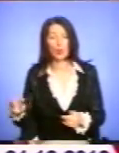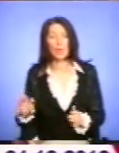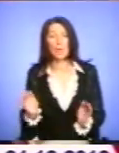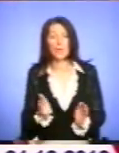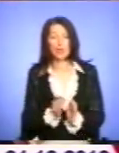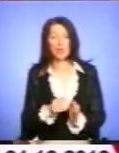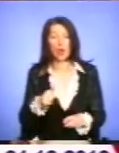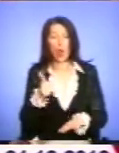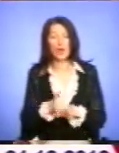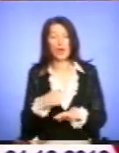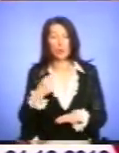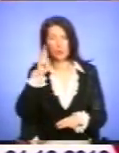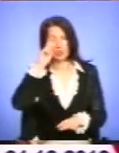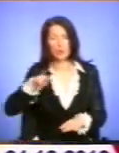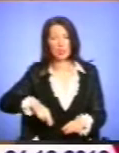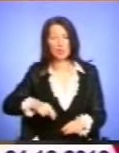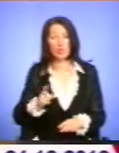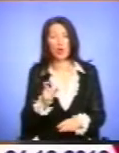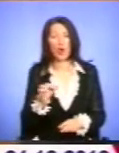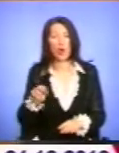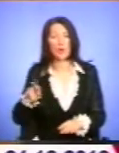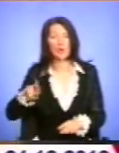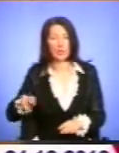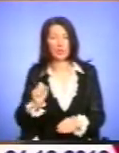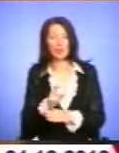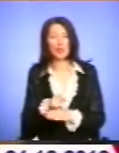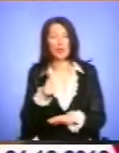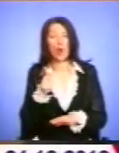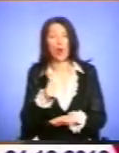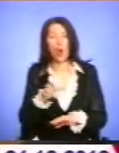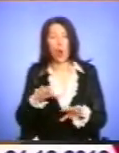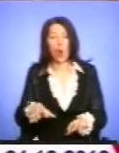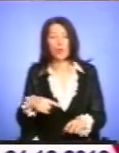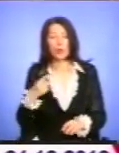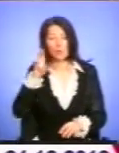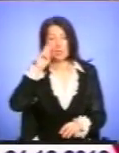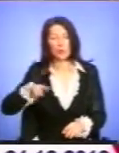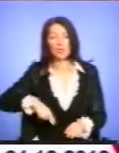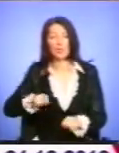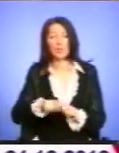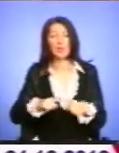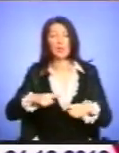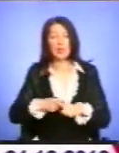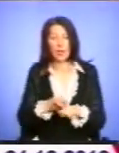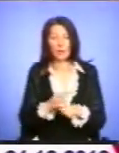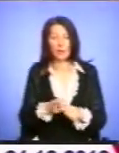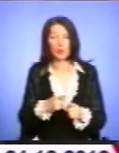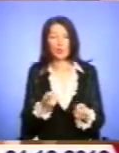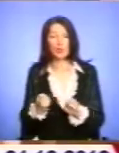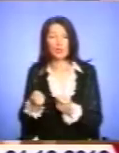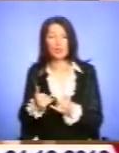Голова облдержадміністрації Валентин Хоптян доручив головам райдержадміністрації перевірити техніку, яку задіяли до прибирання